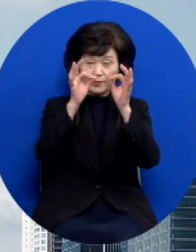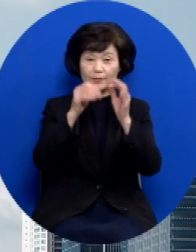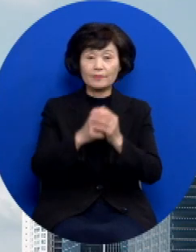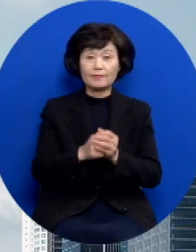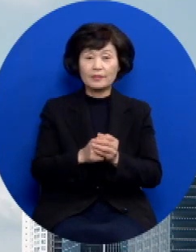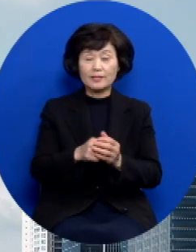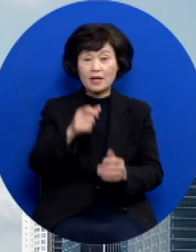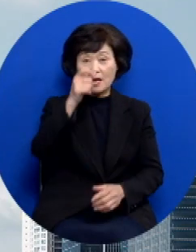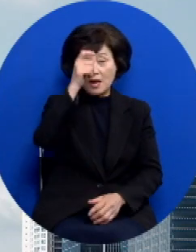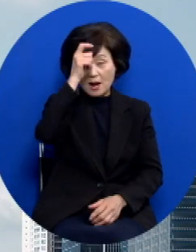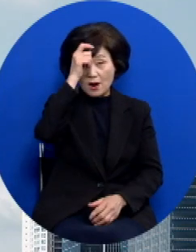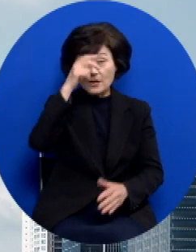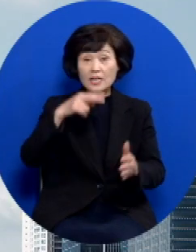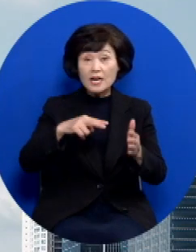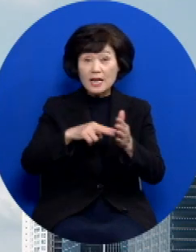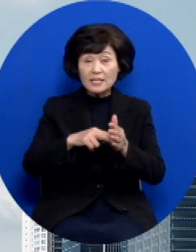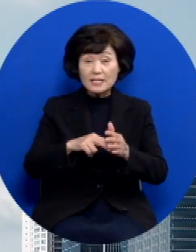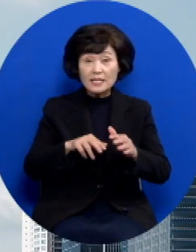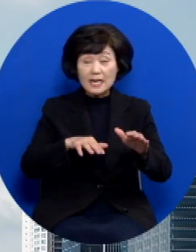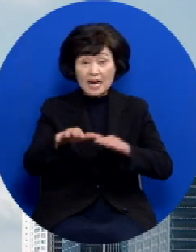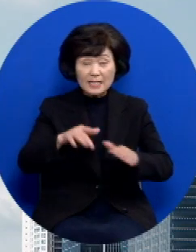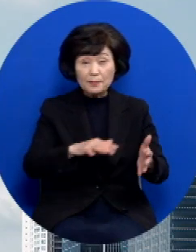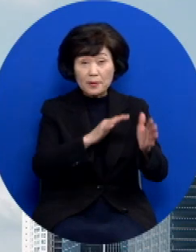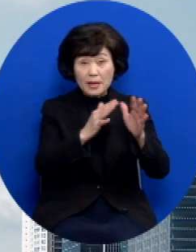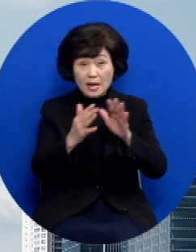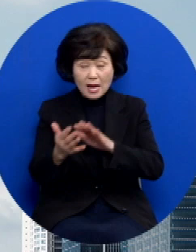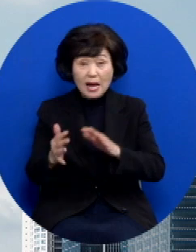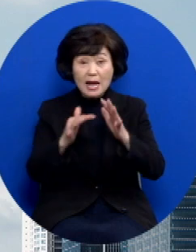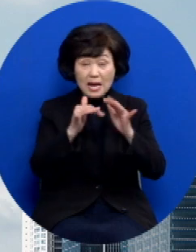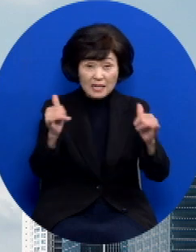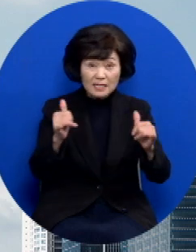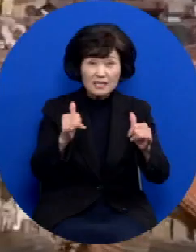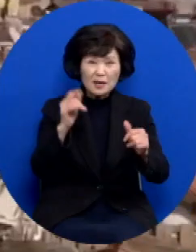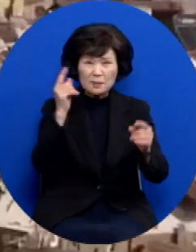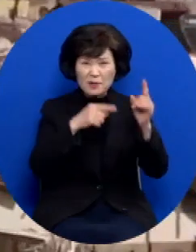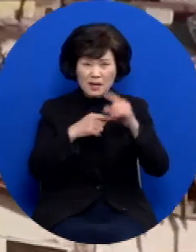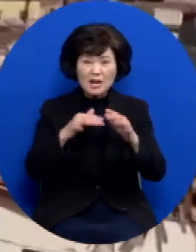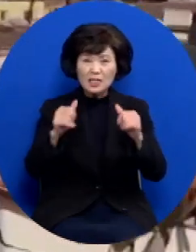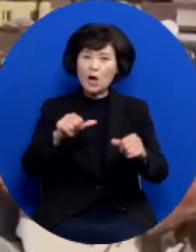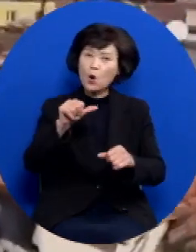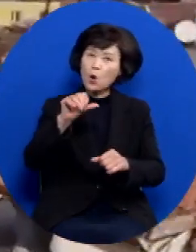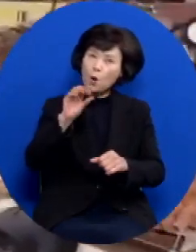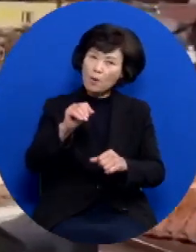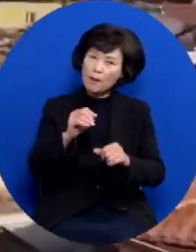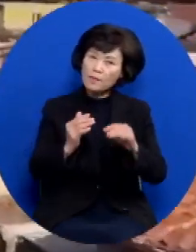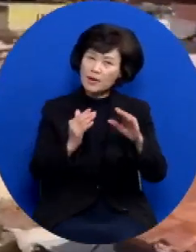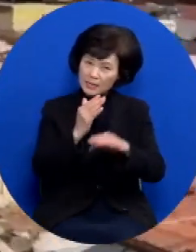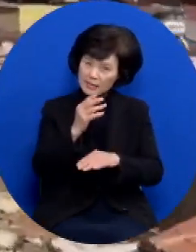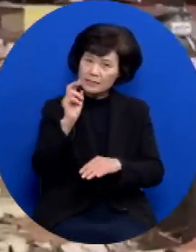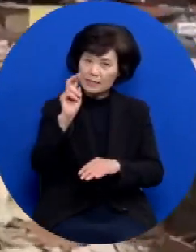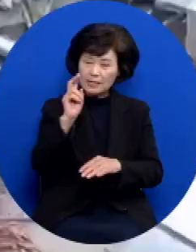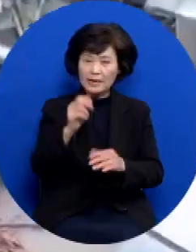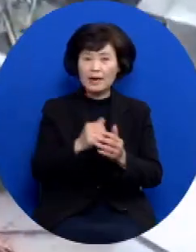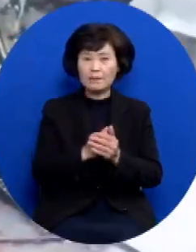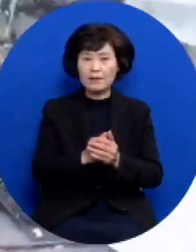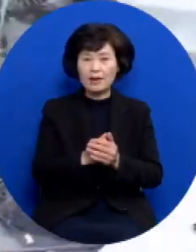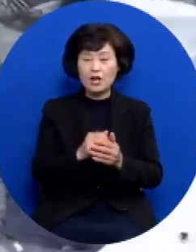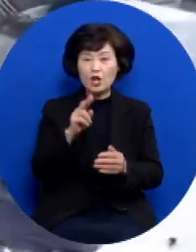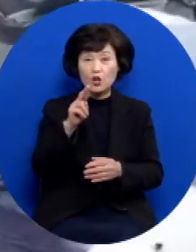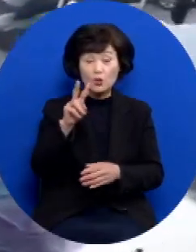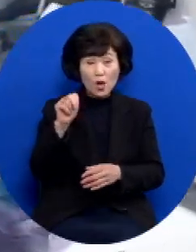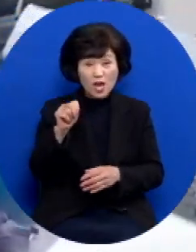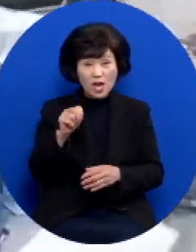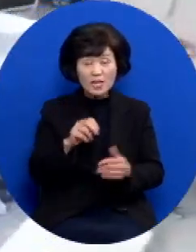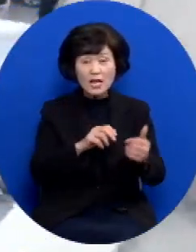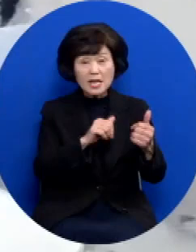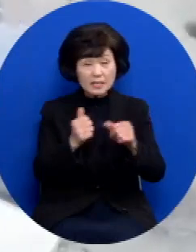튀르키예와 시리아 지진 사상자가 5만 명을 넘을 것으로 보입니다. 유엔 긴급 구호팀은 사망자 수가 2배